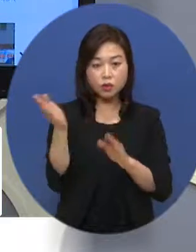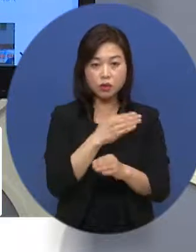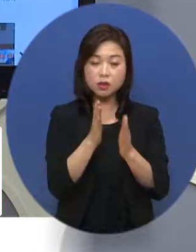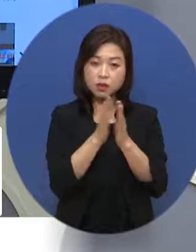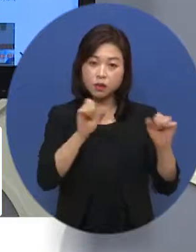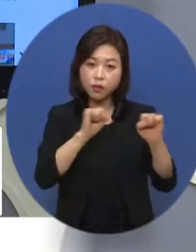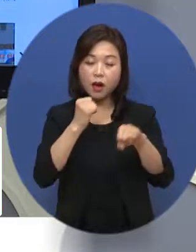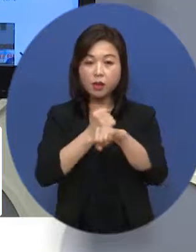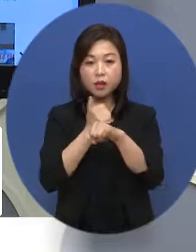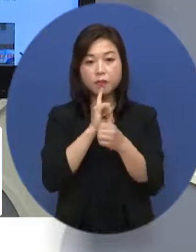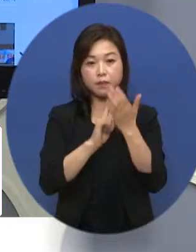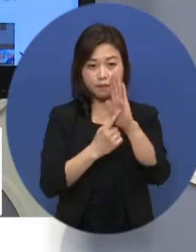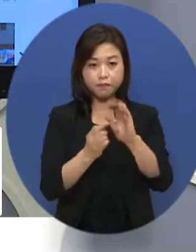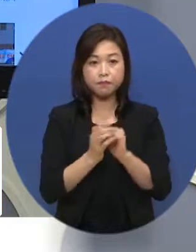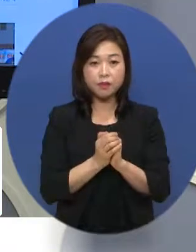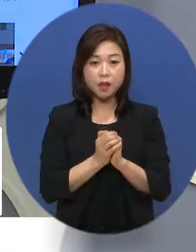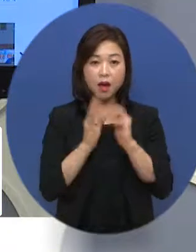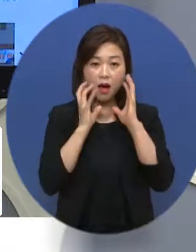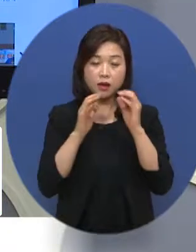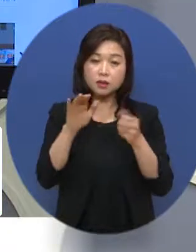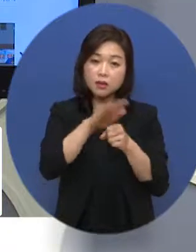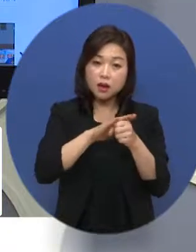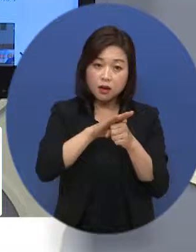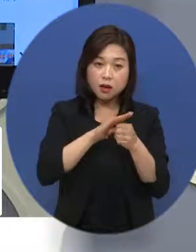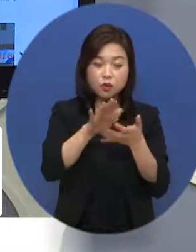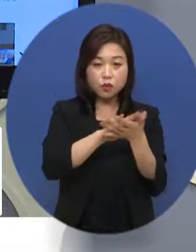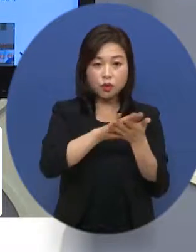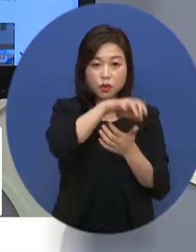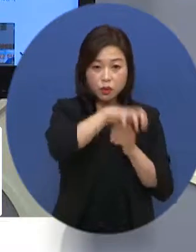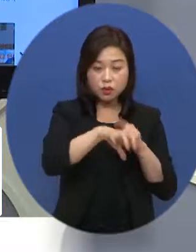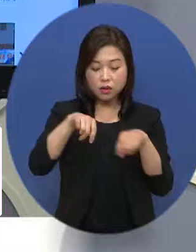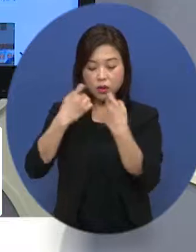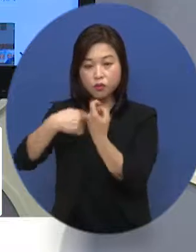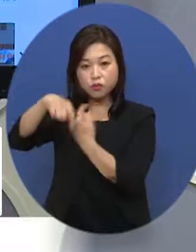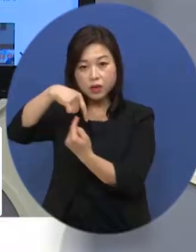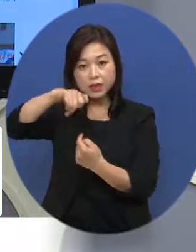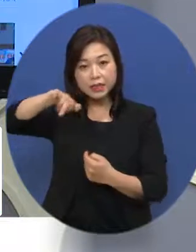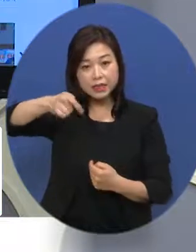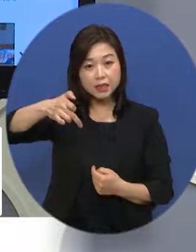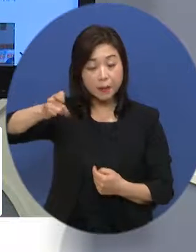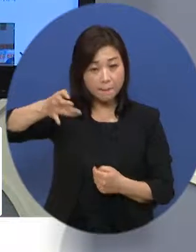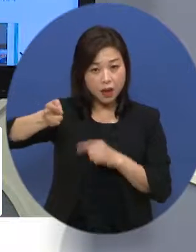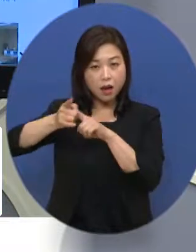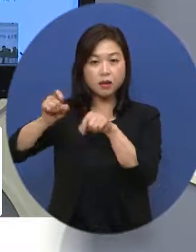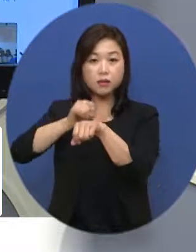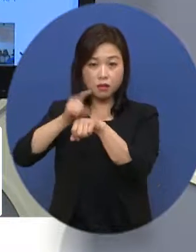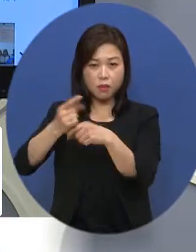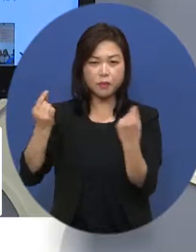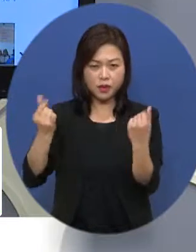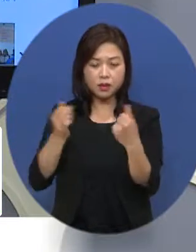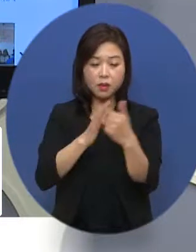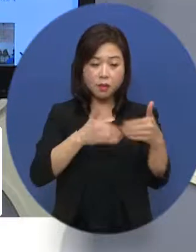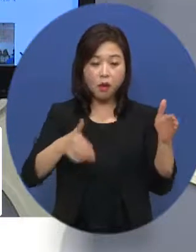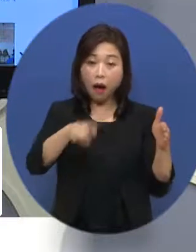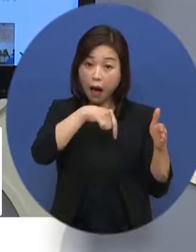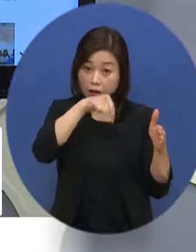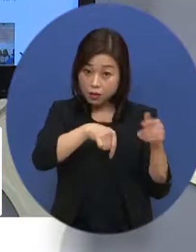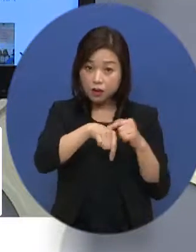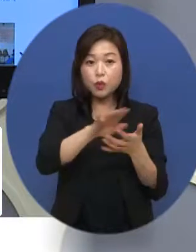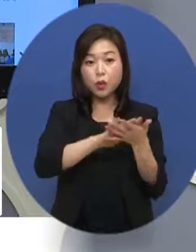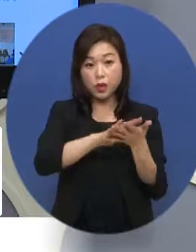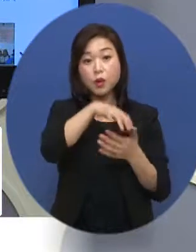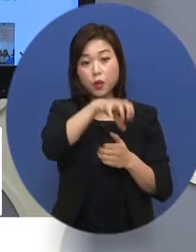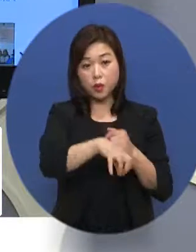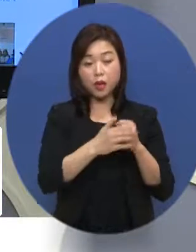밝혔습니다 아이사랑 놀이터는 민간에서 운영하는 키즈카페 성격에 실내에 놀이 공간에 아이를 위한